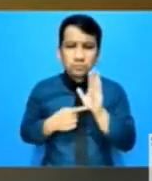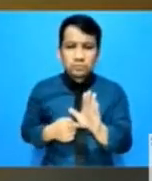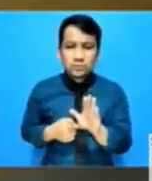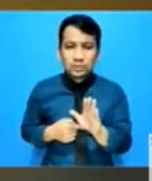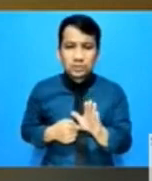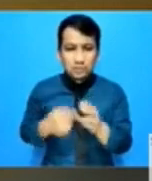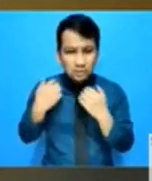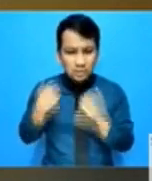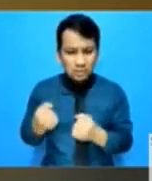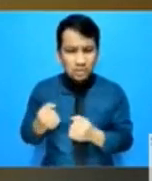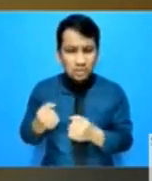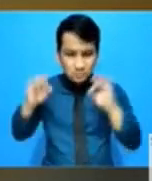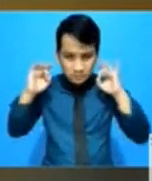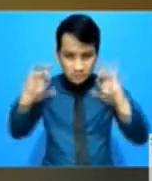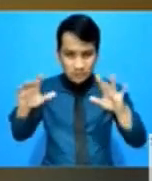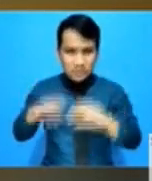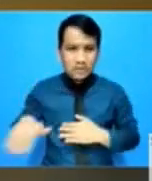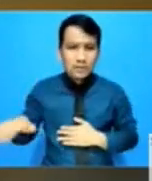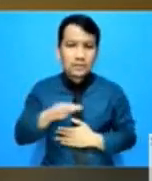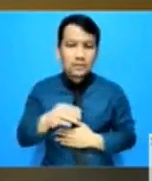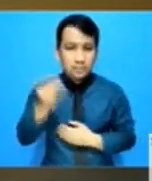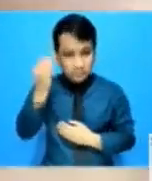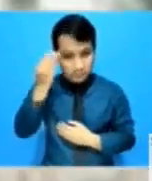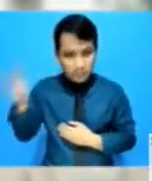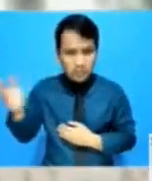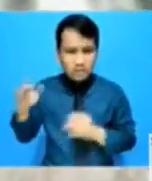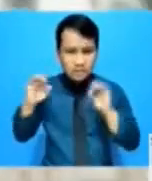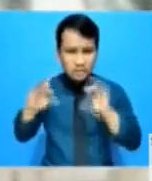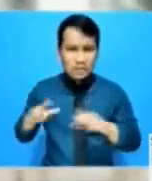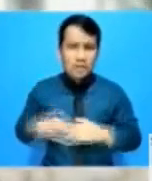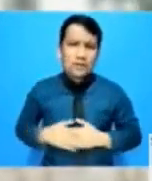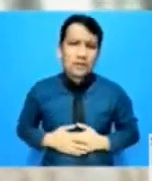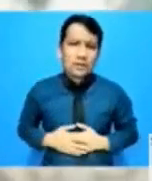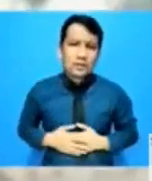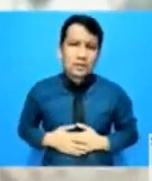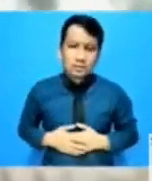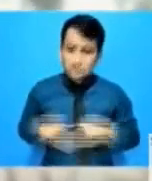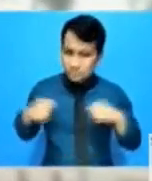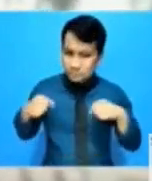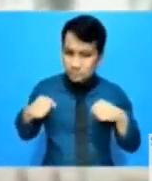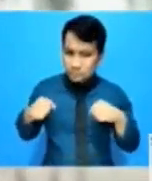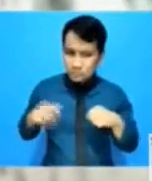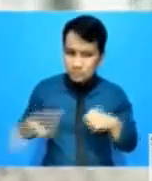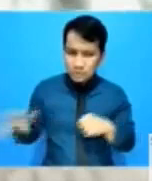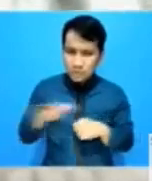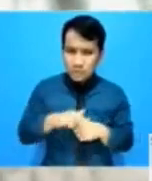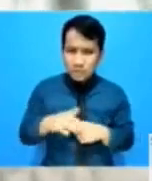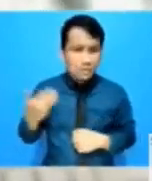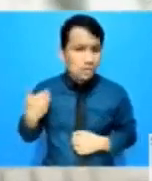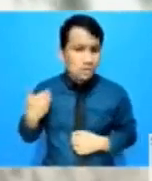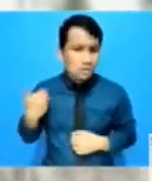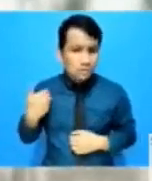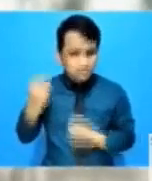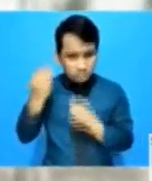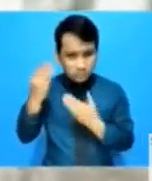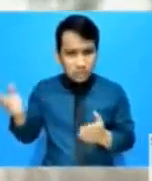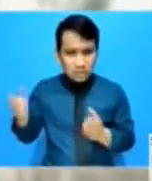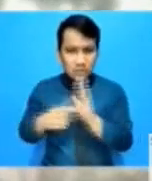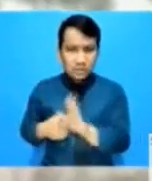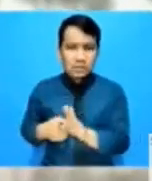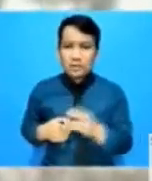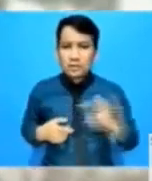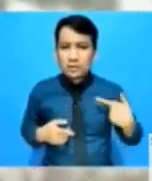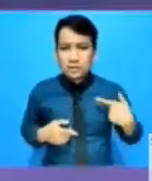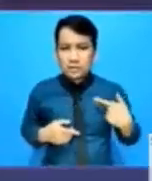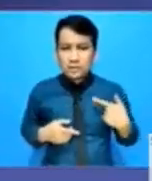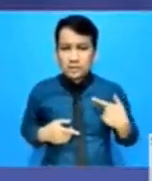nananatiling critical pa rin ang lagay. Na-operahan na po yung tiyan niya, pero yung ulo po dinadaan, hindi po na-opera kasi wala daw pong neurologist mo doon, yung gamot po sa, yung